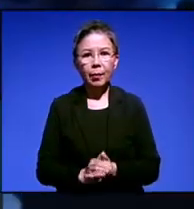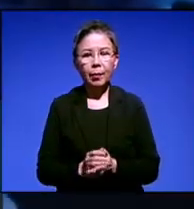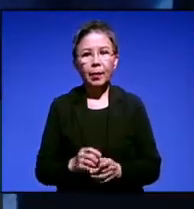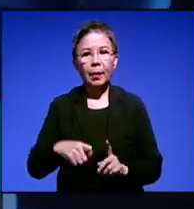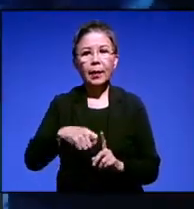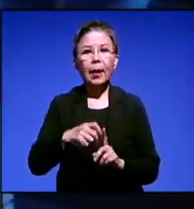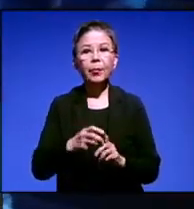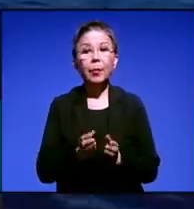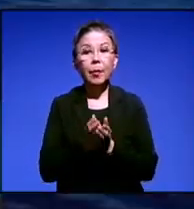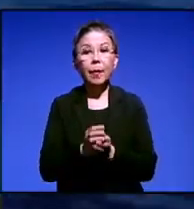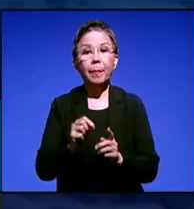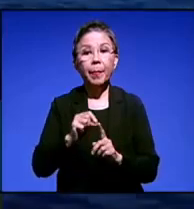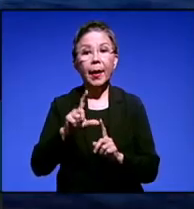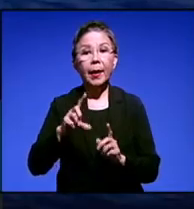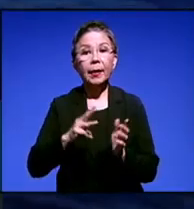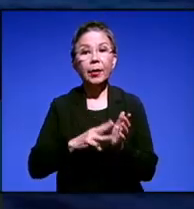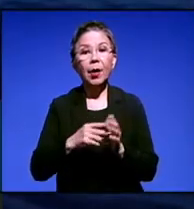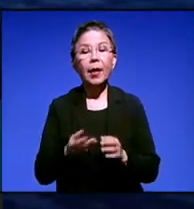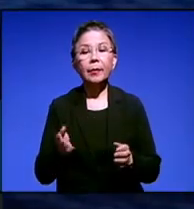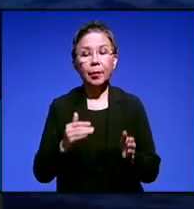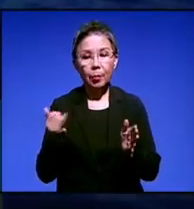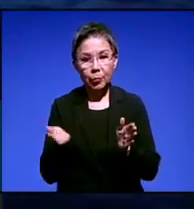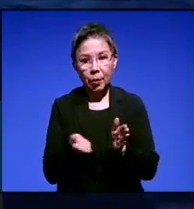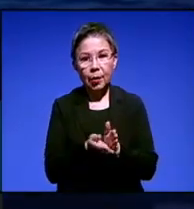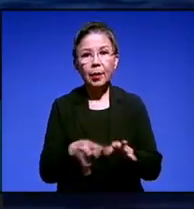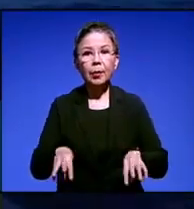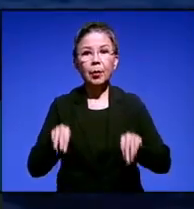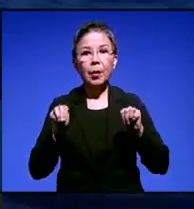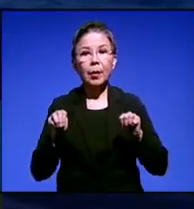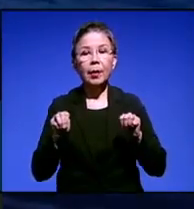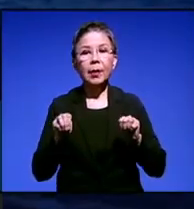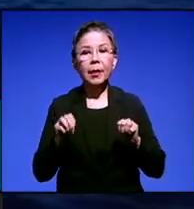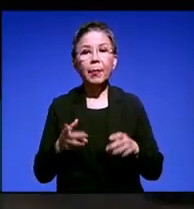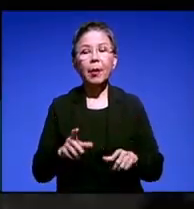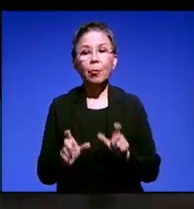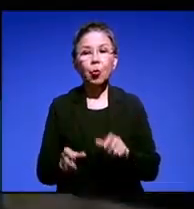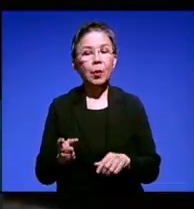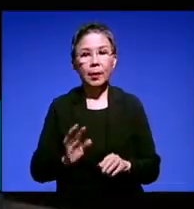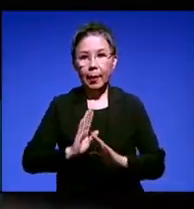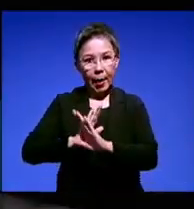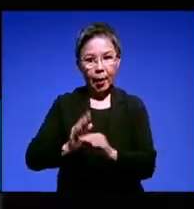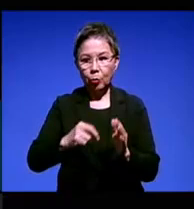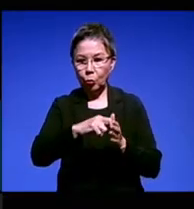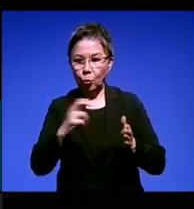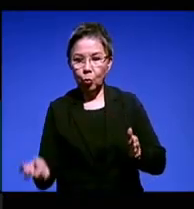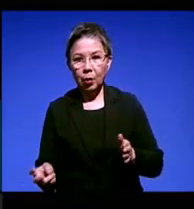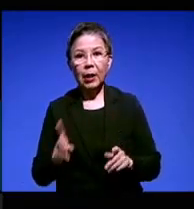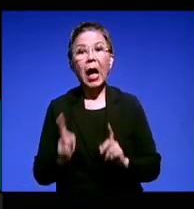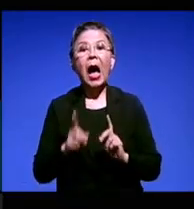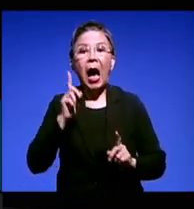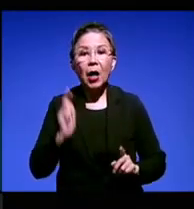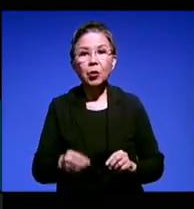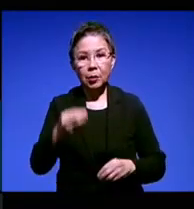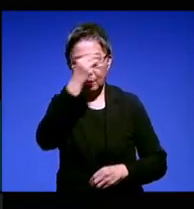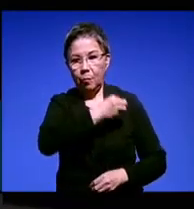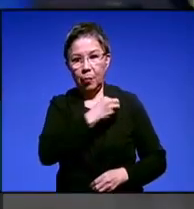KM Lambelu akhirnya diizinkan bersandar di Pelabuhan Lorensai Maumere. Meski begitu, para penumpang masih dilarang turun untuk menunggu pemeriksaan lanjutan dari